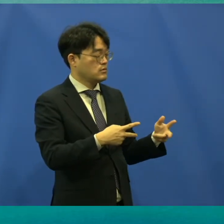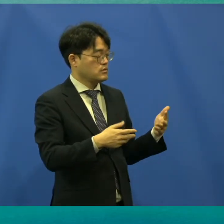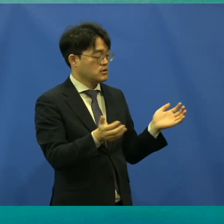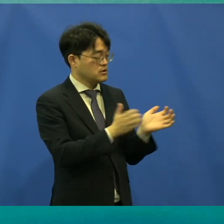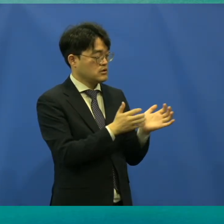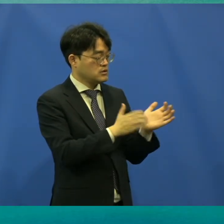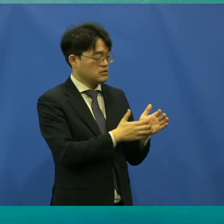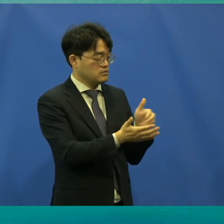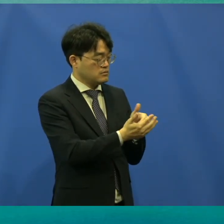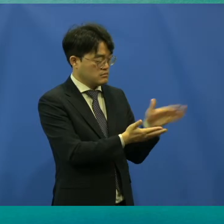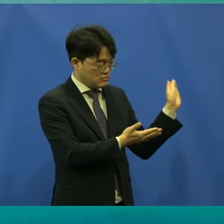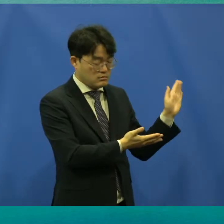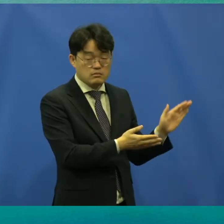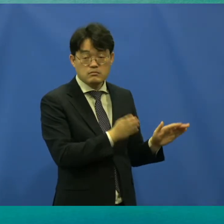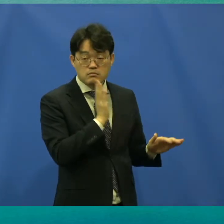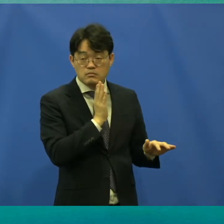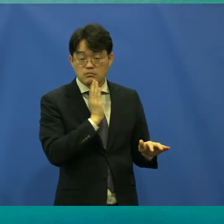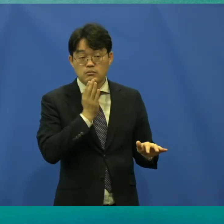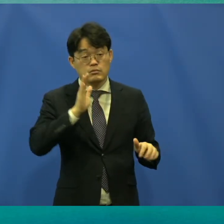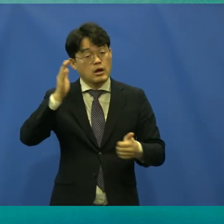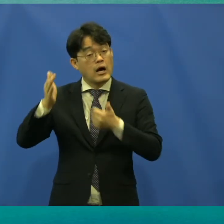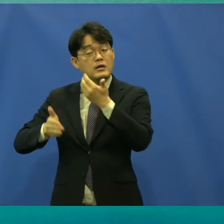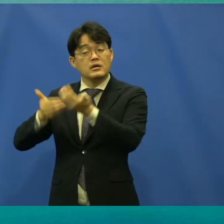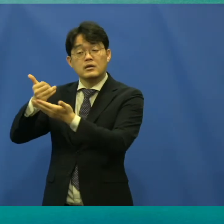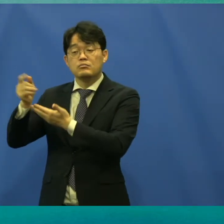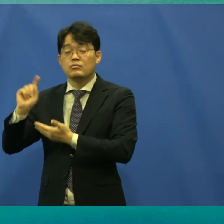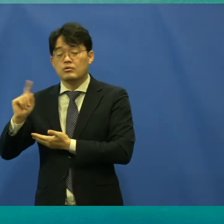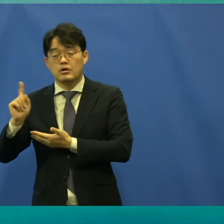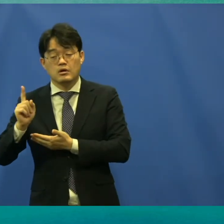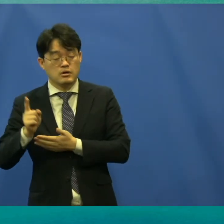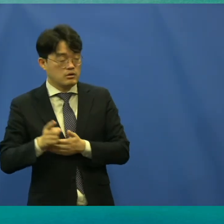하나님의 인사정책은 우리가 좀 다른 것 같습니다.